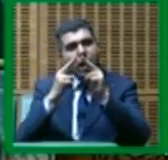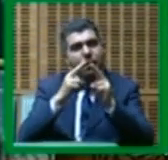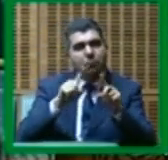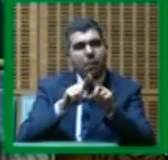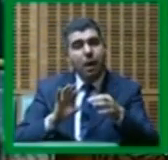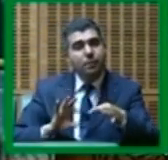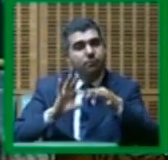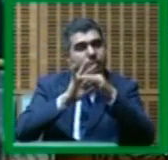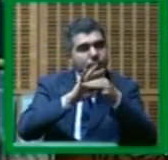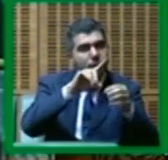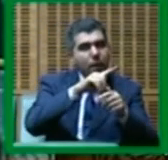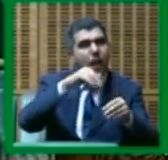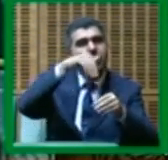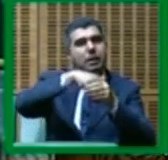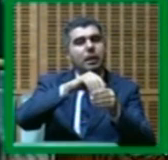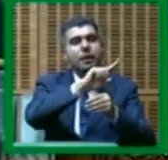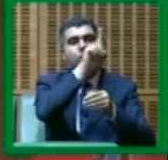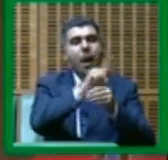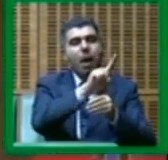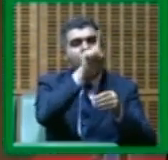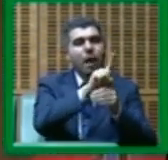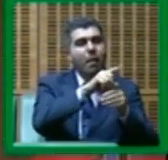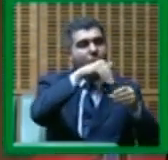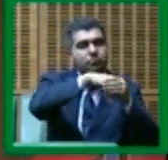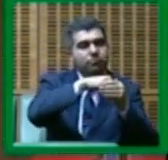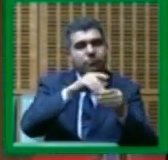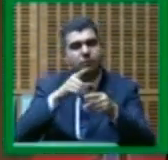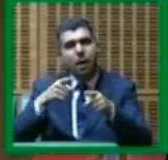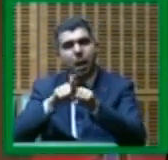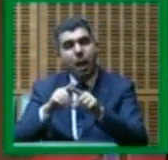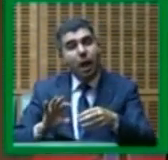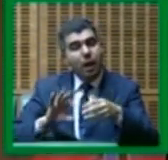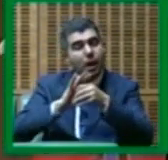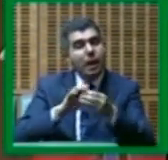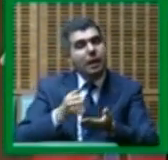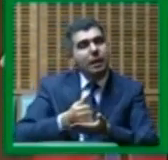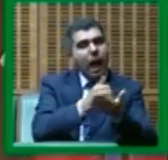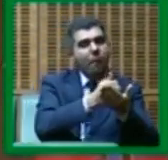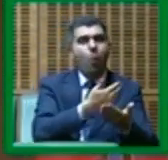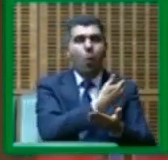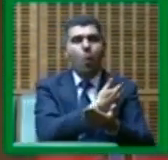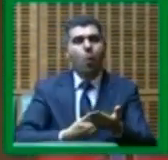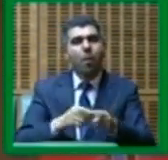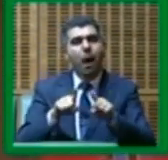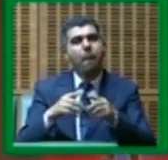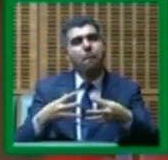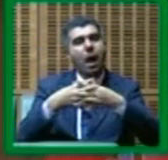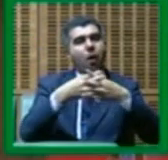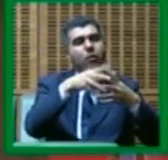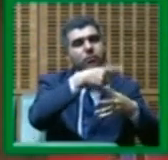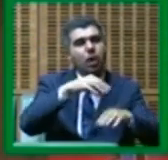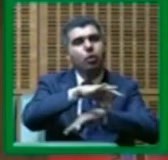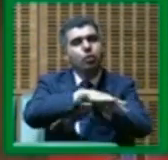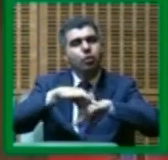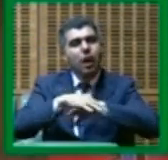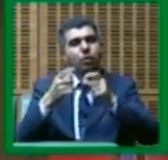اتفاقية مع الجهات ومع الوكالات على أساس أنه يكون الدعم ديال الدولة مركزي وديال المساهمة ديال الشركة